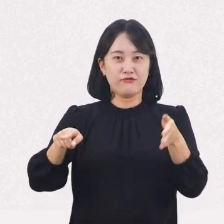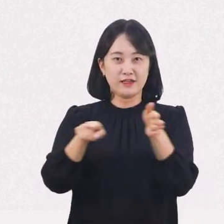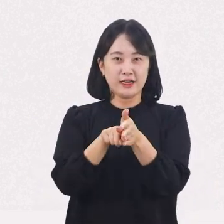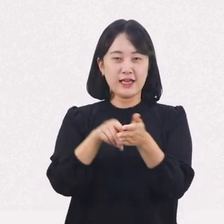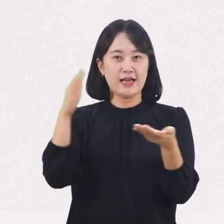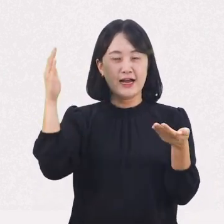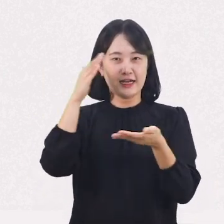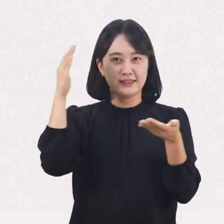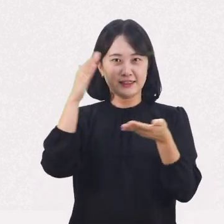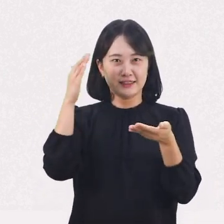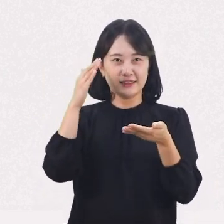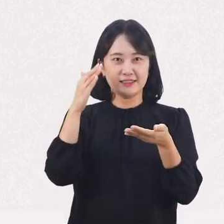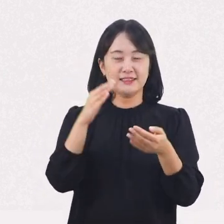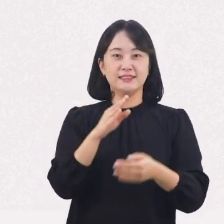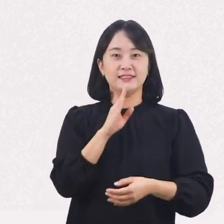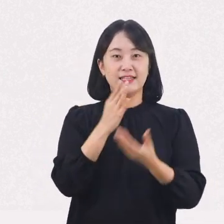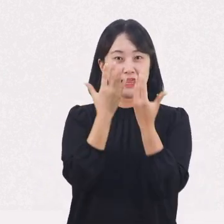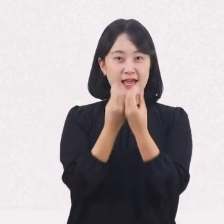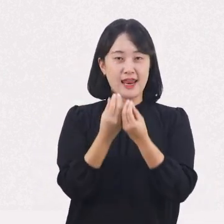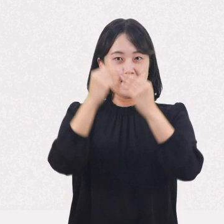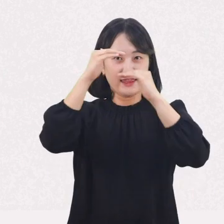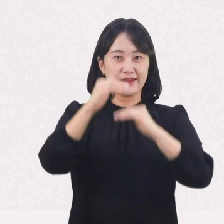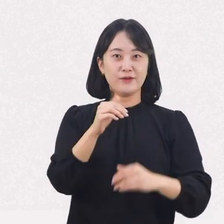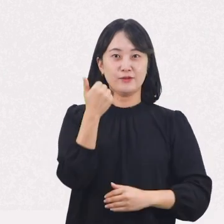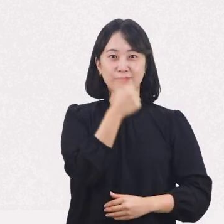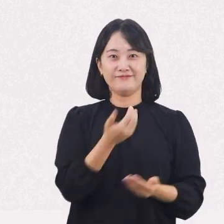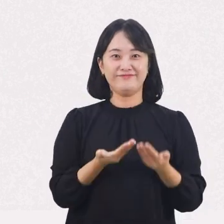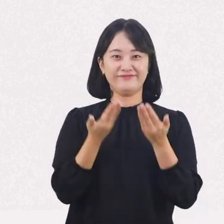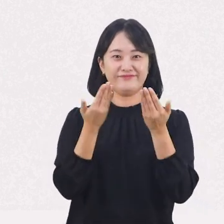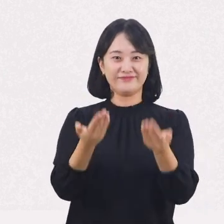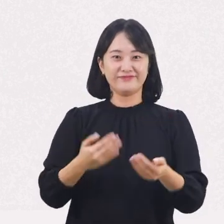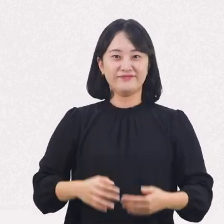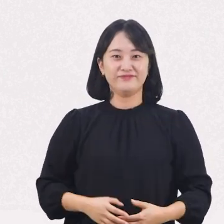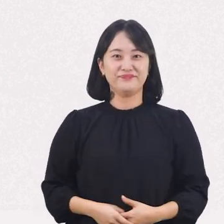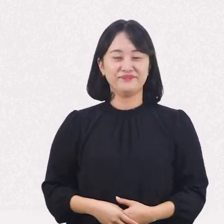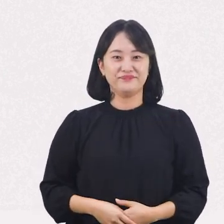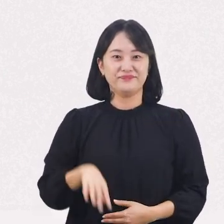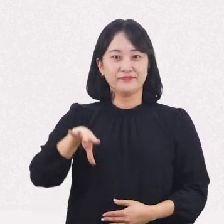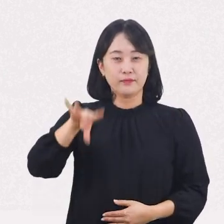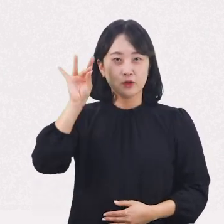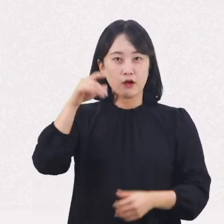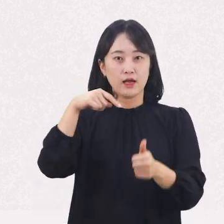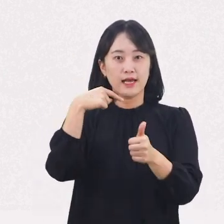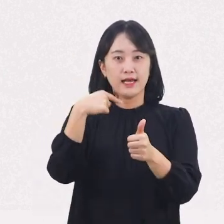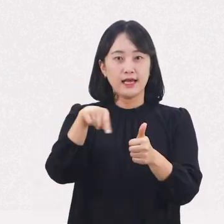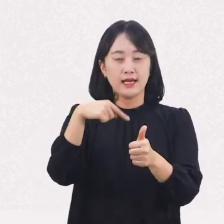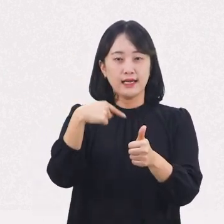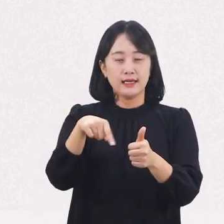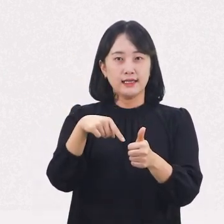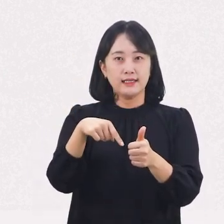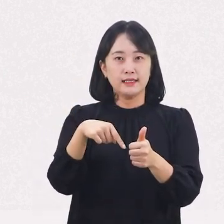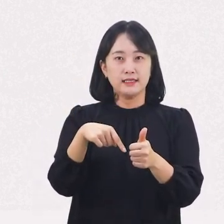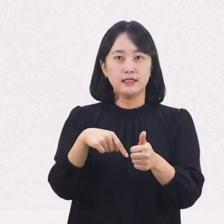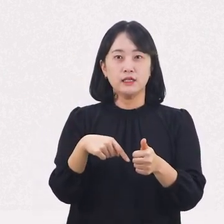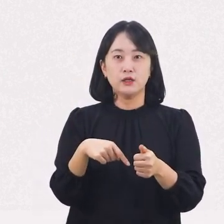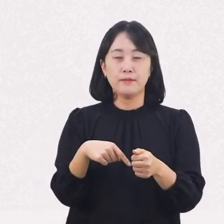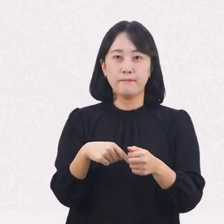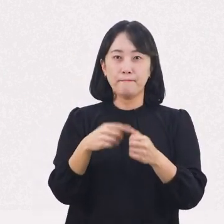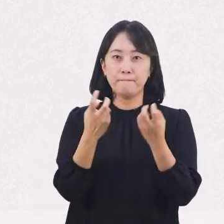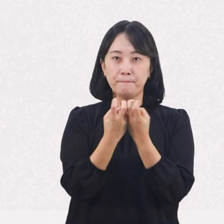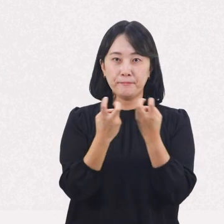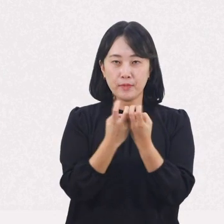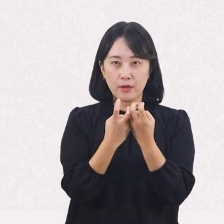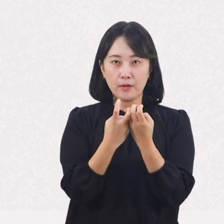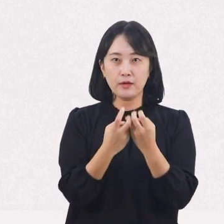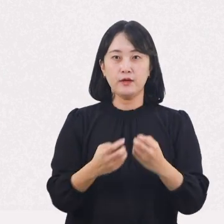장애학생 세계시민교육의 실제 사례를 소개해 드릴까 합니다. 먼저 가르칠 성취 기준을 특수교육 교육과정